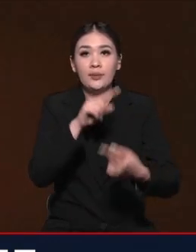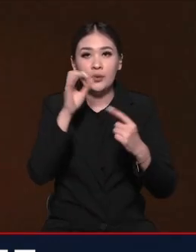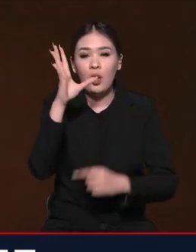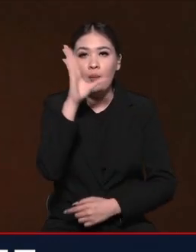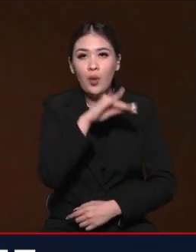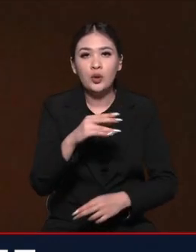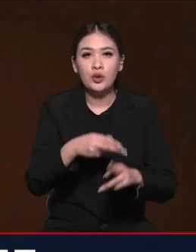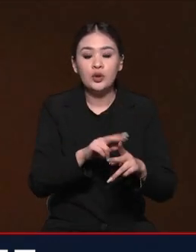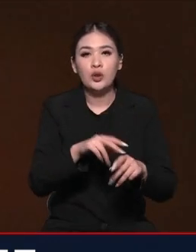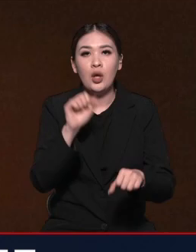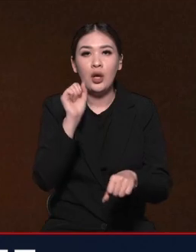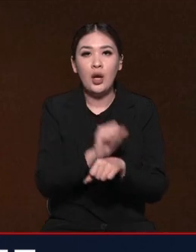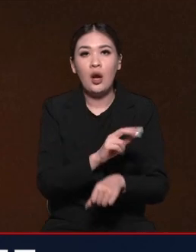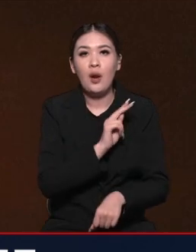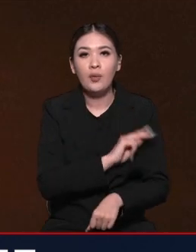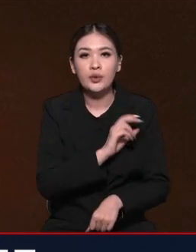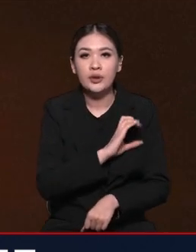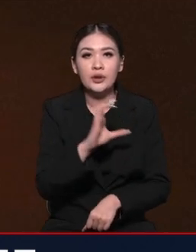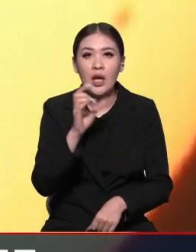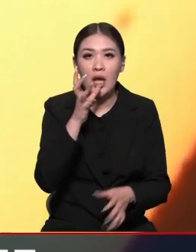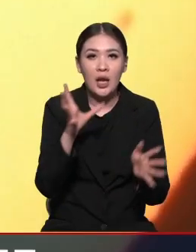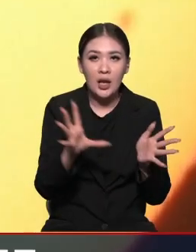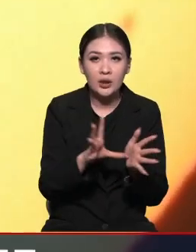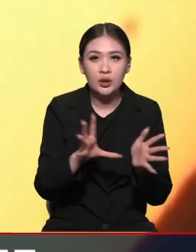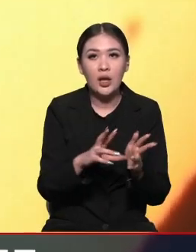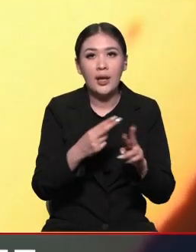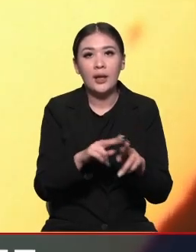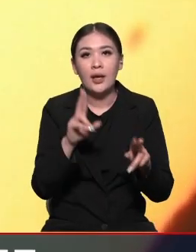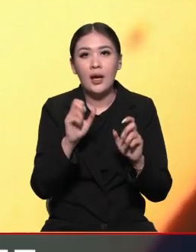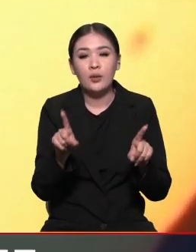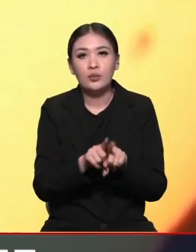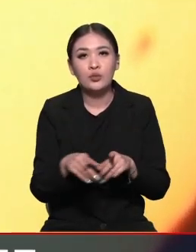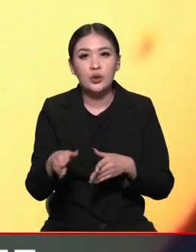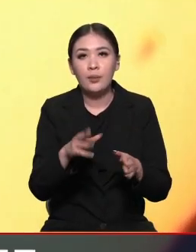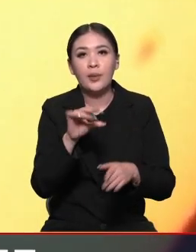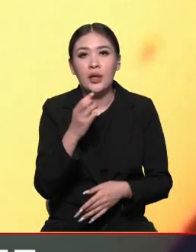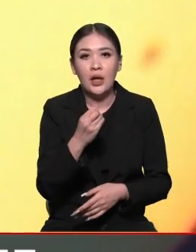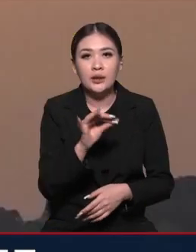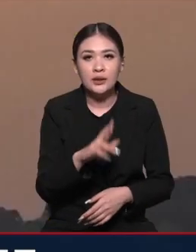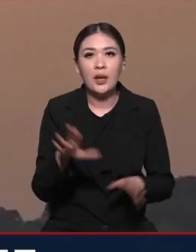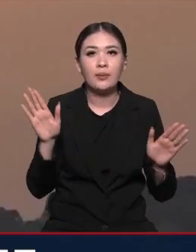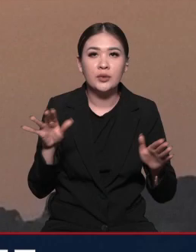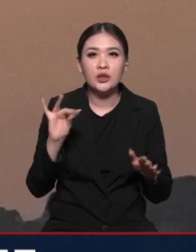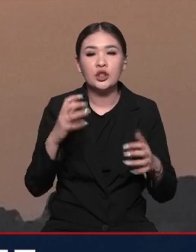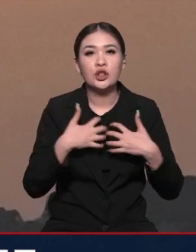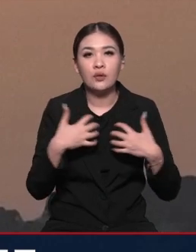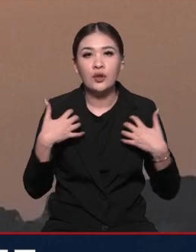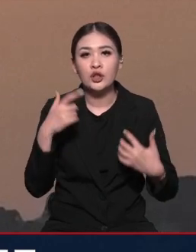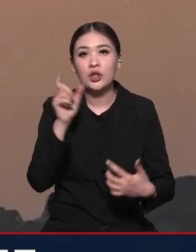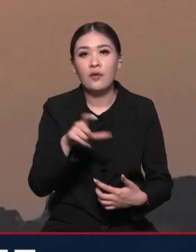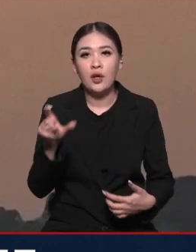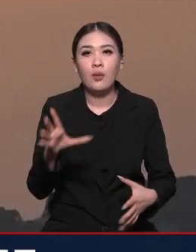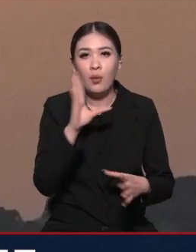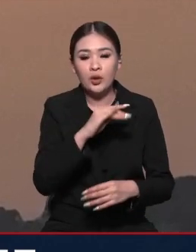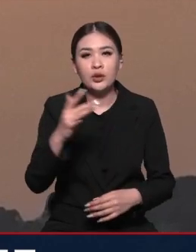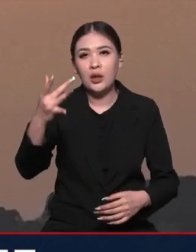привести к сбоям в работе навигационных систем электроники а также сказаться на путях миграции птиц и животных у человека же возможны